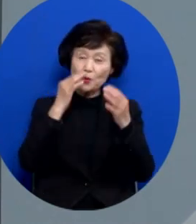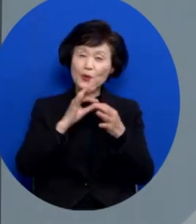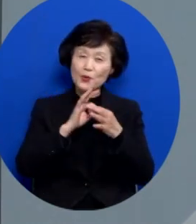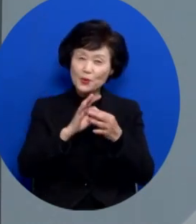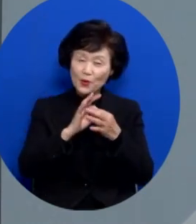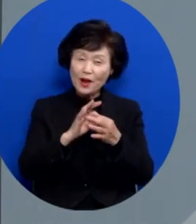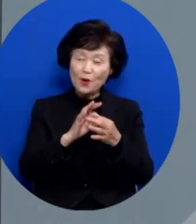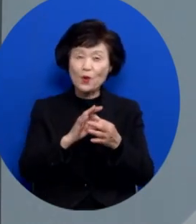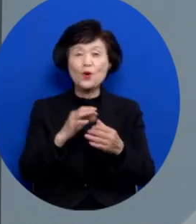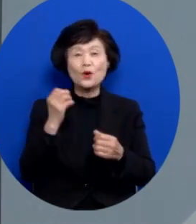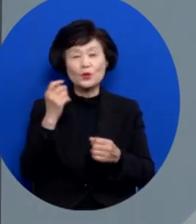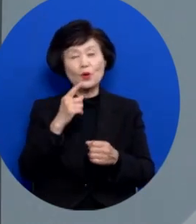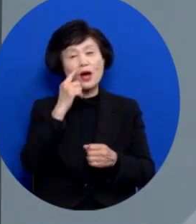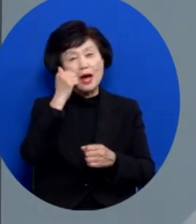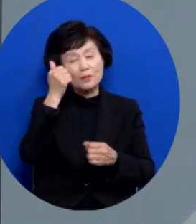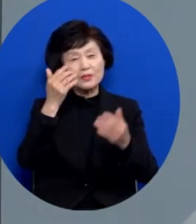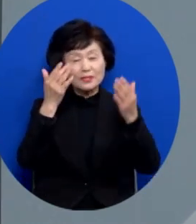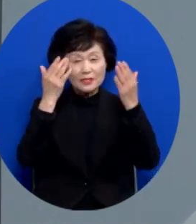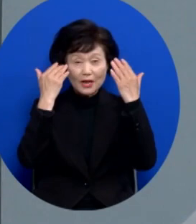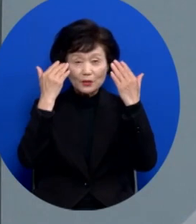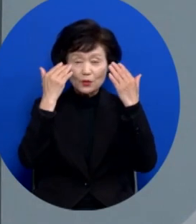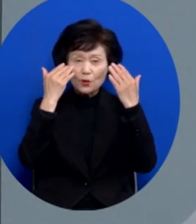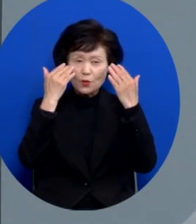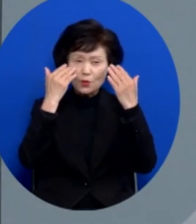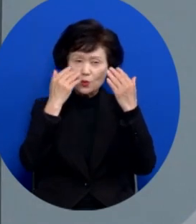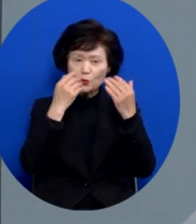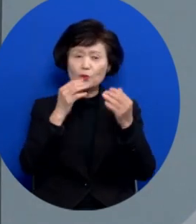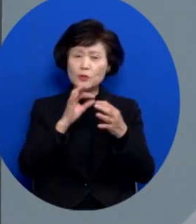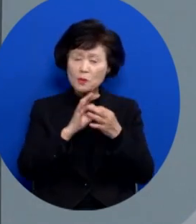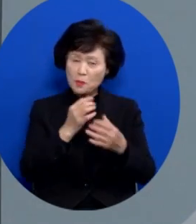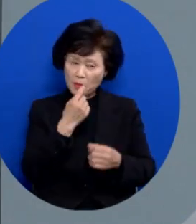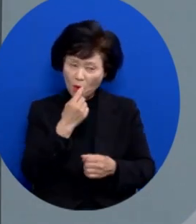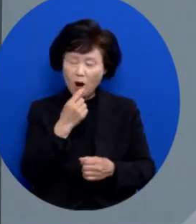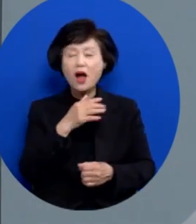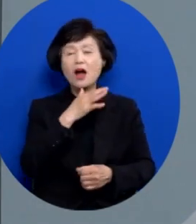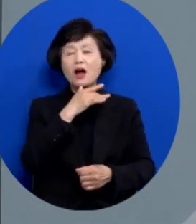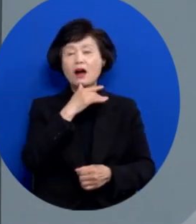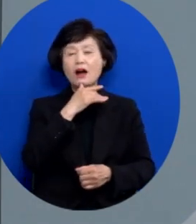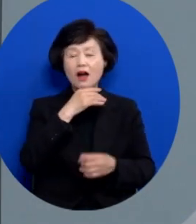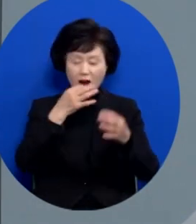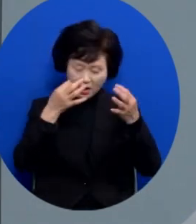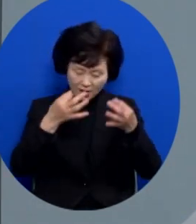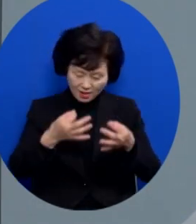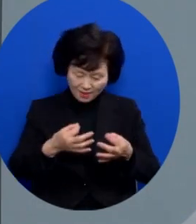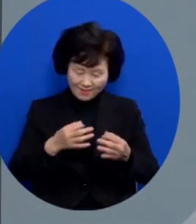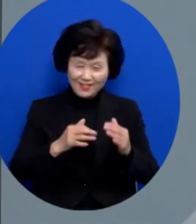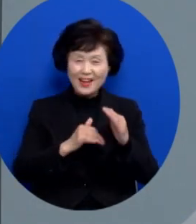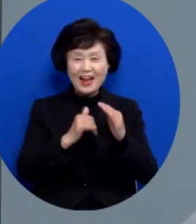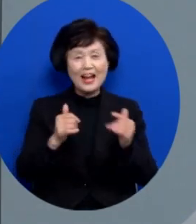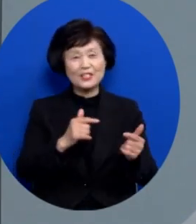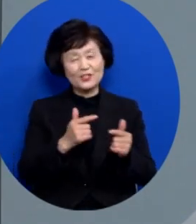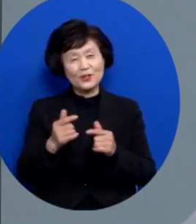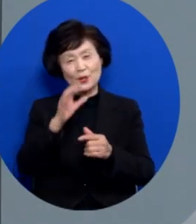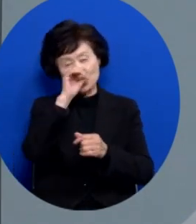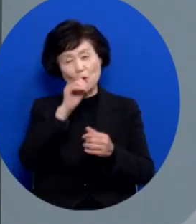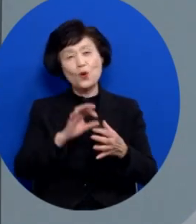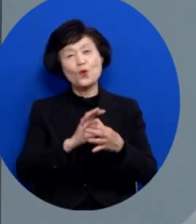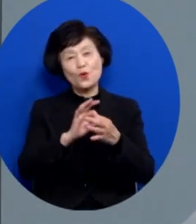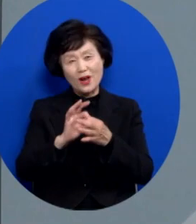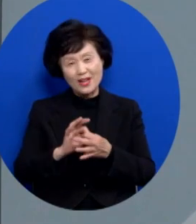내가 섬기면서 아하 이러시면 안 되겠구나라는 그런 생각을 가지면서 가족들의 좋은 강의를 이루었으니